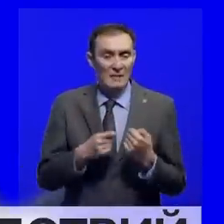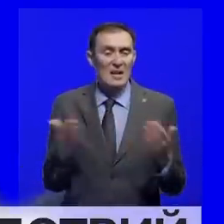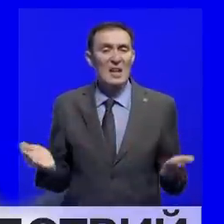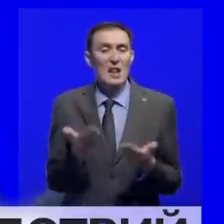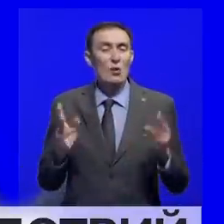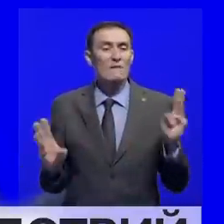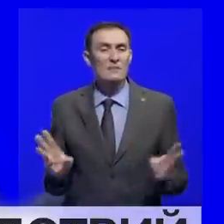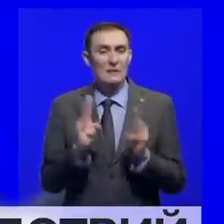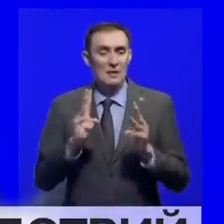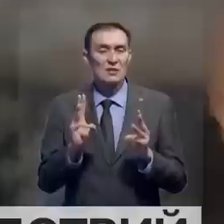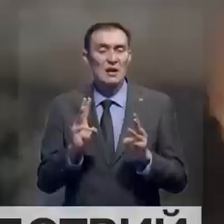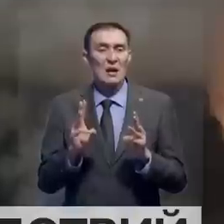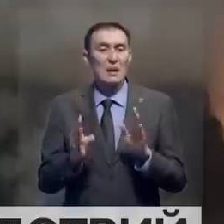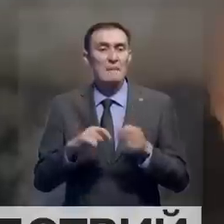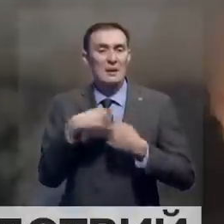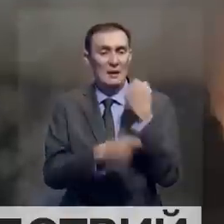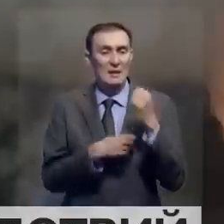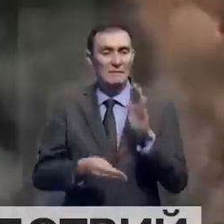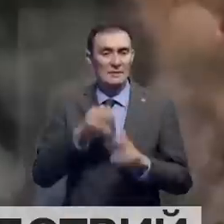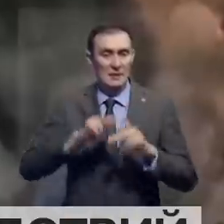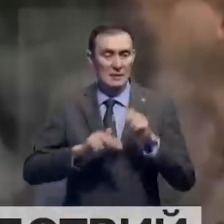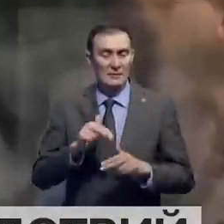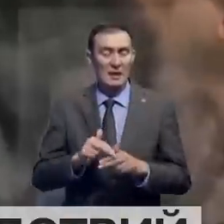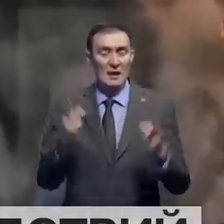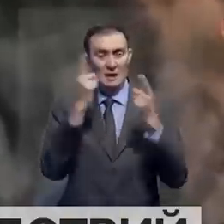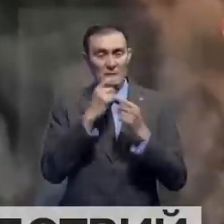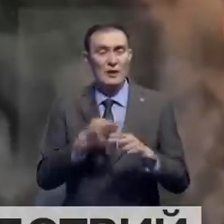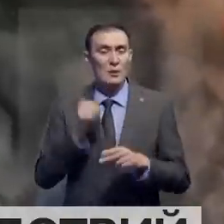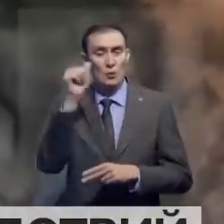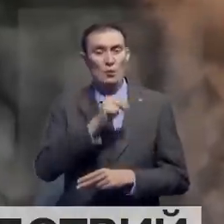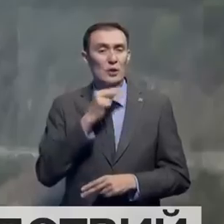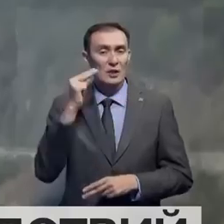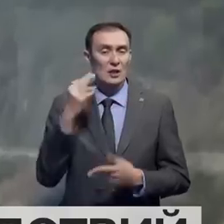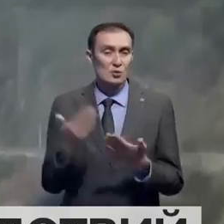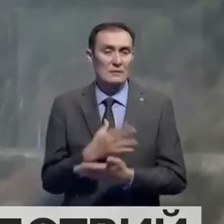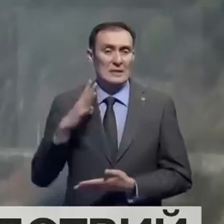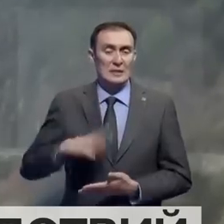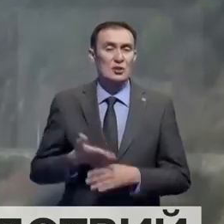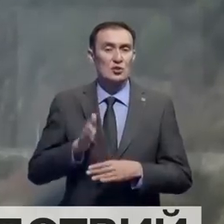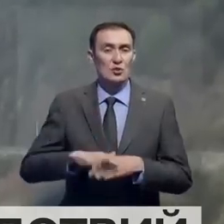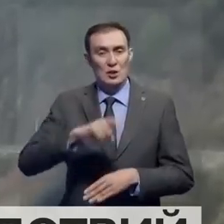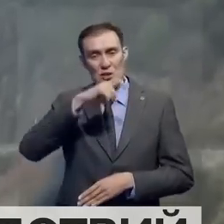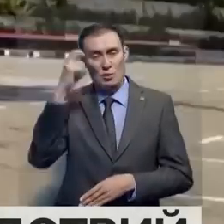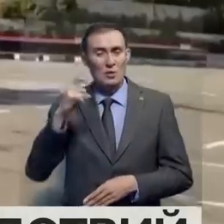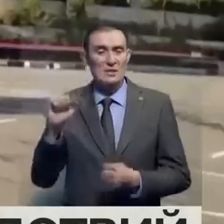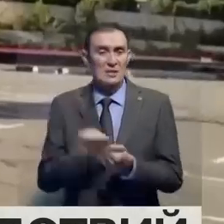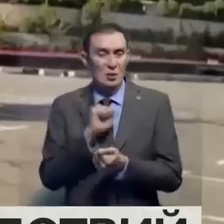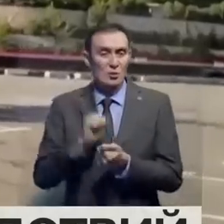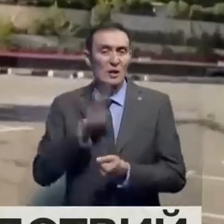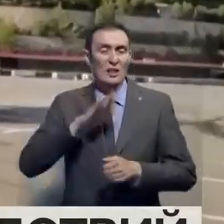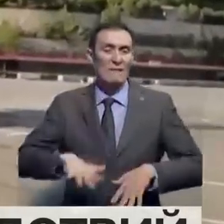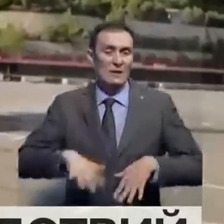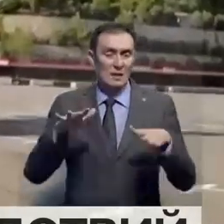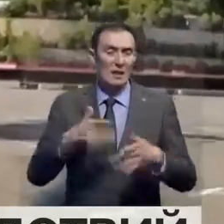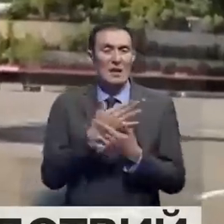легковоспламеняющихся отделки как прогнозируют метеорологи в этом году Китай вновь столкнется с экстремальной жарой засухами и наводнениями